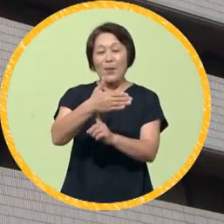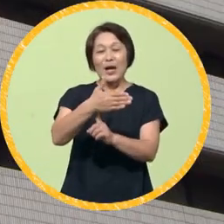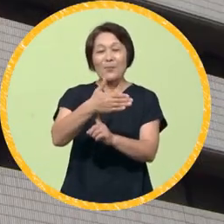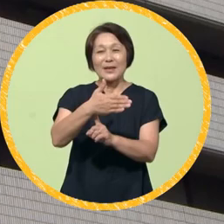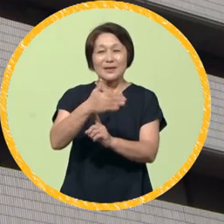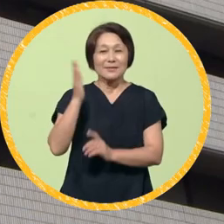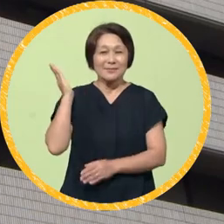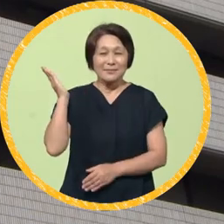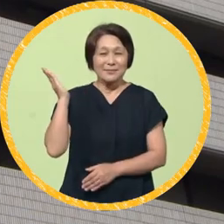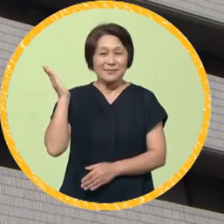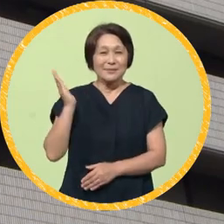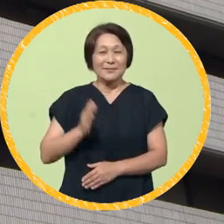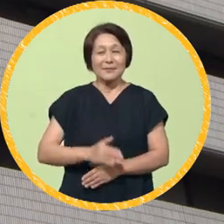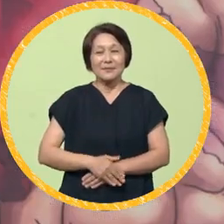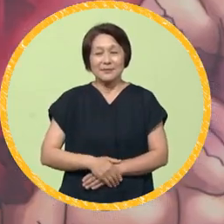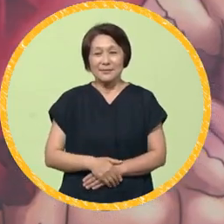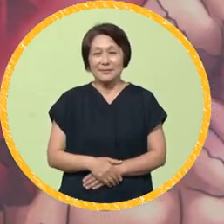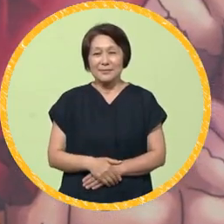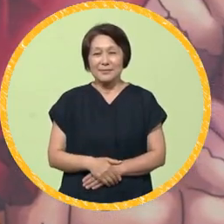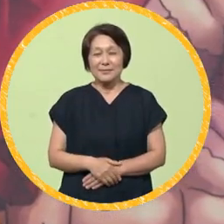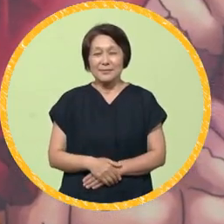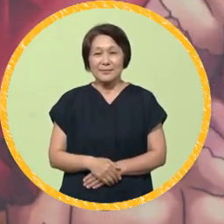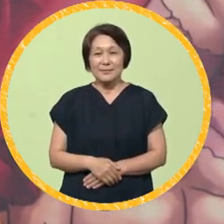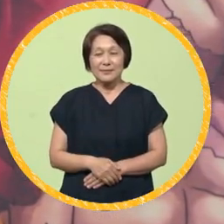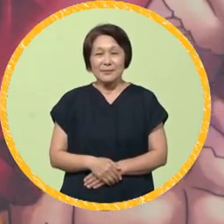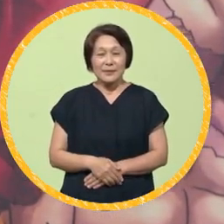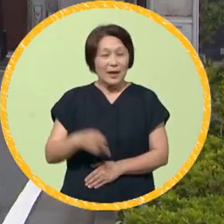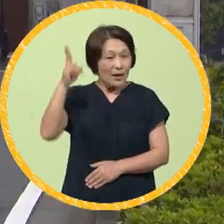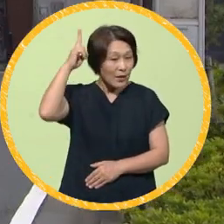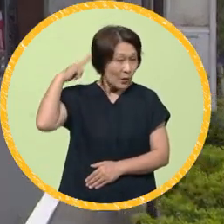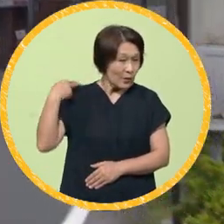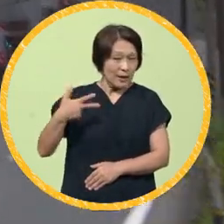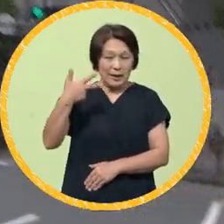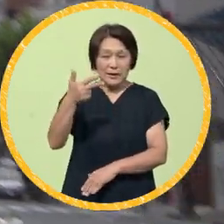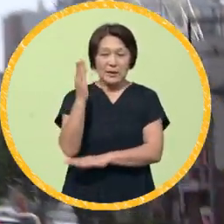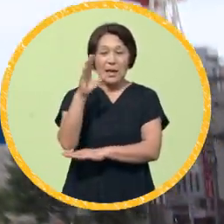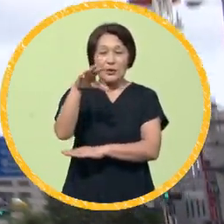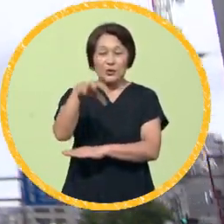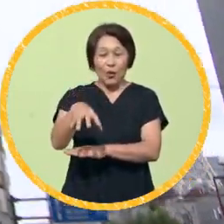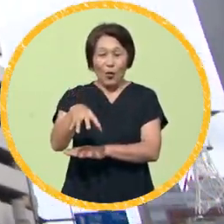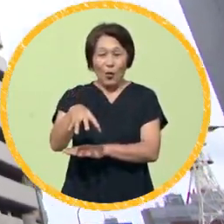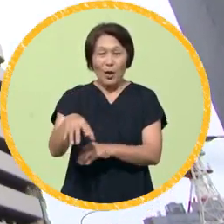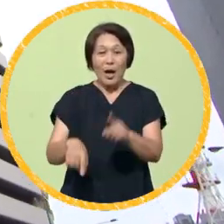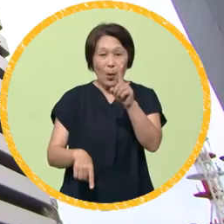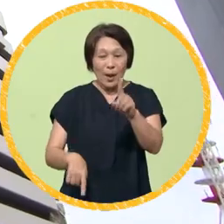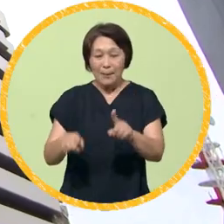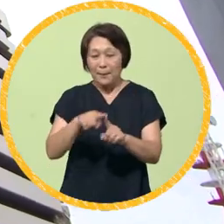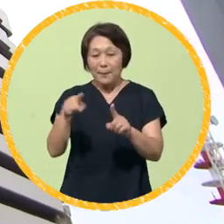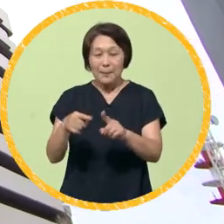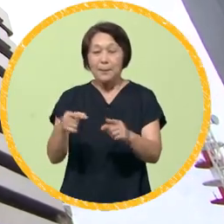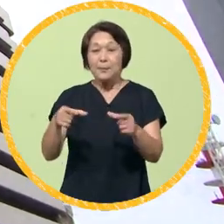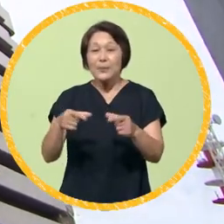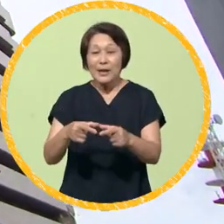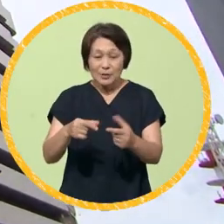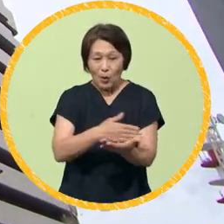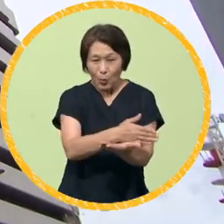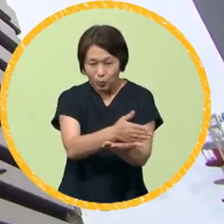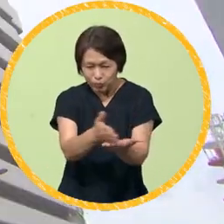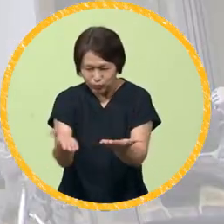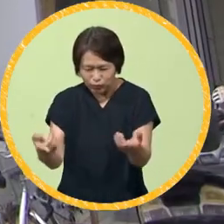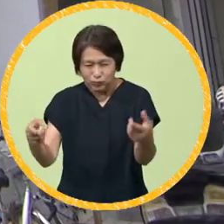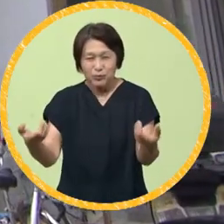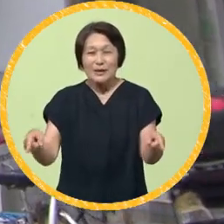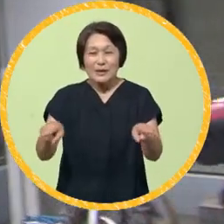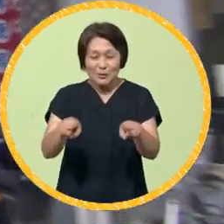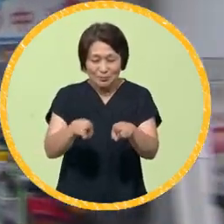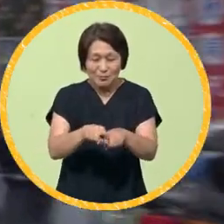ね。 なんと横須賀市役所もワンピースとコラボ。市役所周